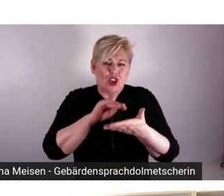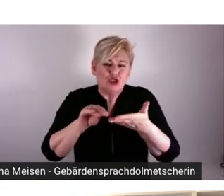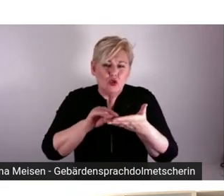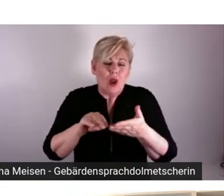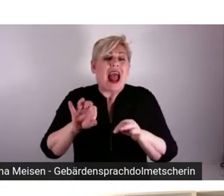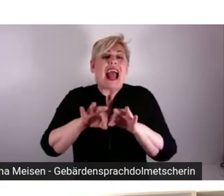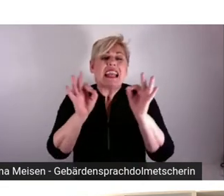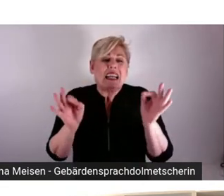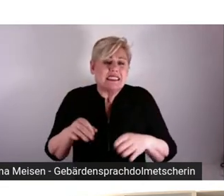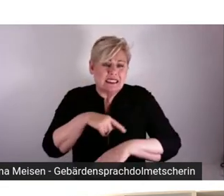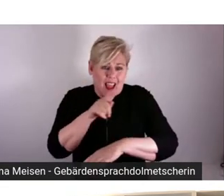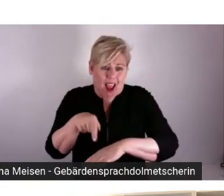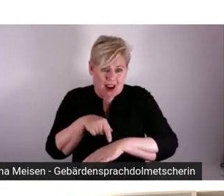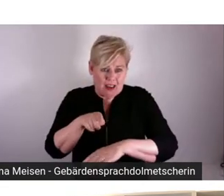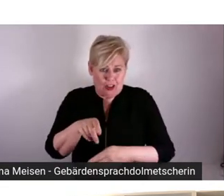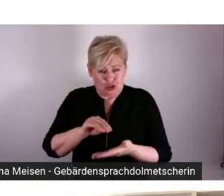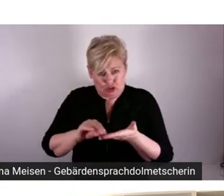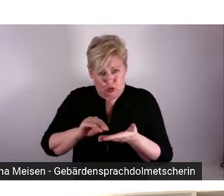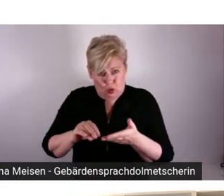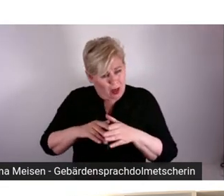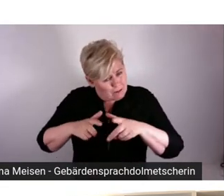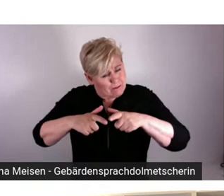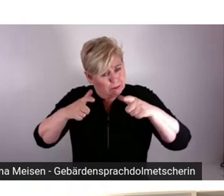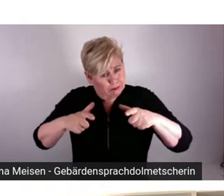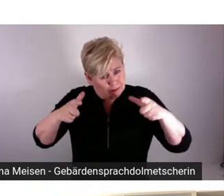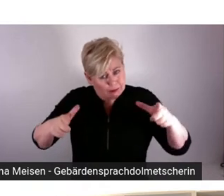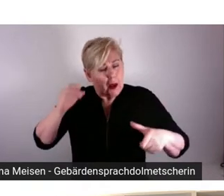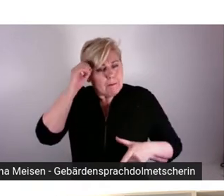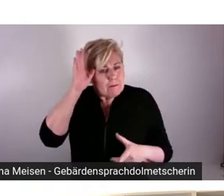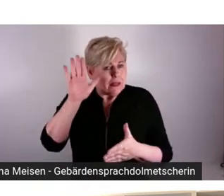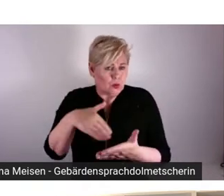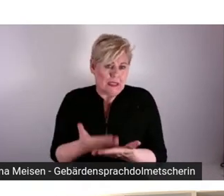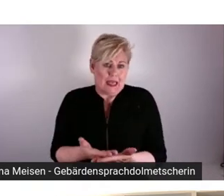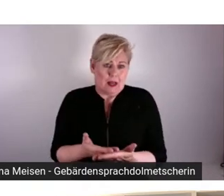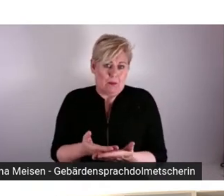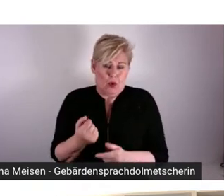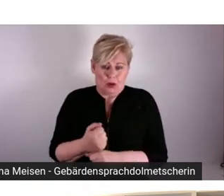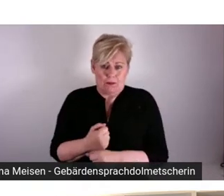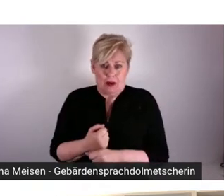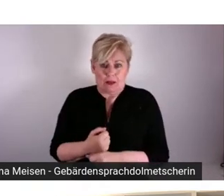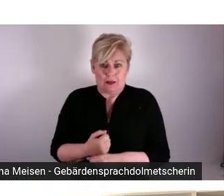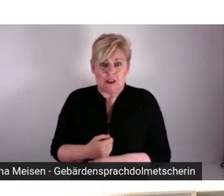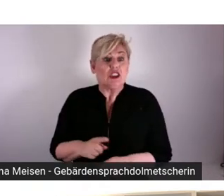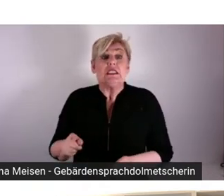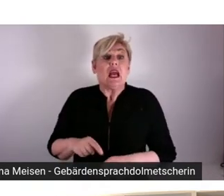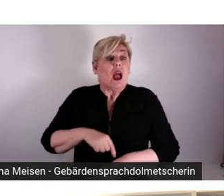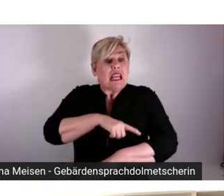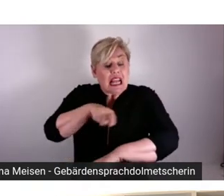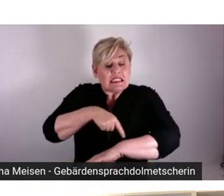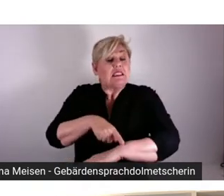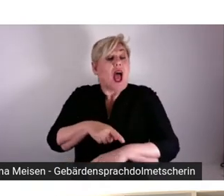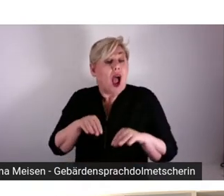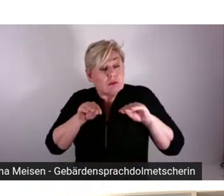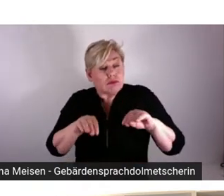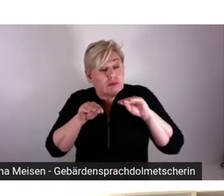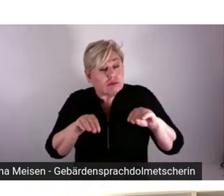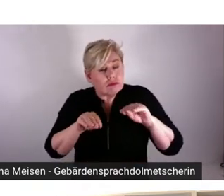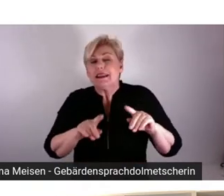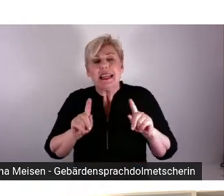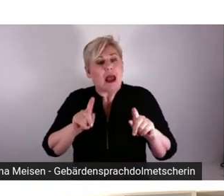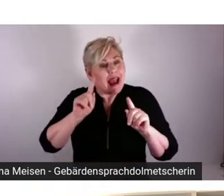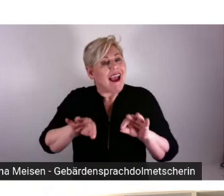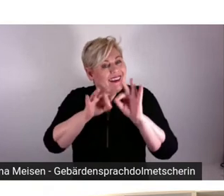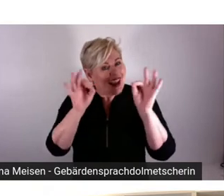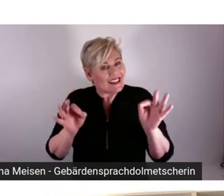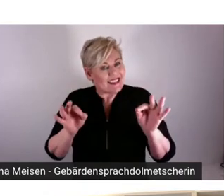Schule auszubauen und dort eben Bildungsangebote zu machen. Das heißt nicht ganztägiger Unterricht, sondern das heißt, dass an der